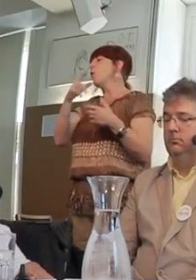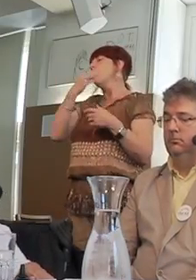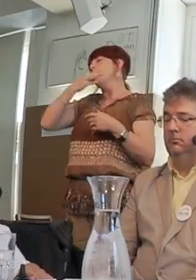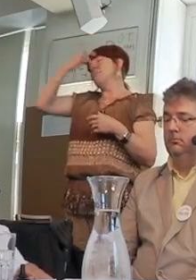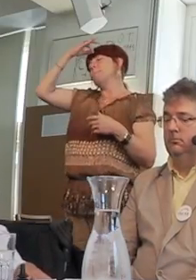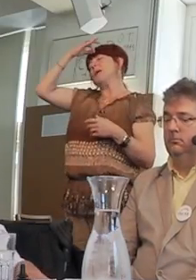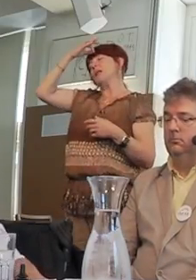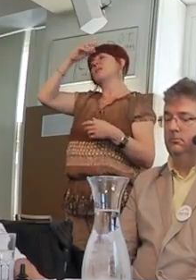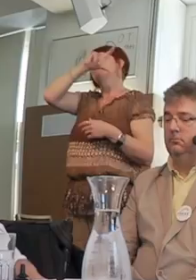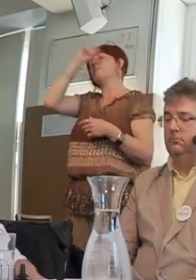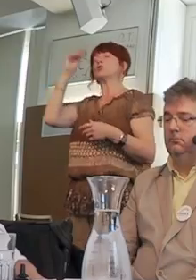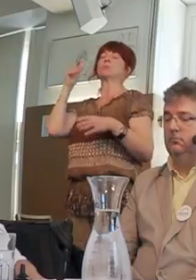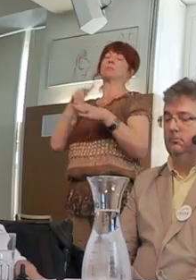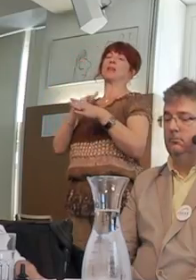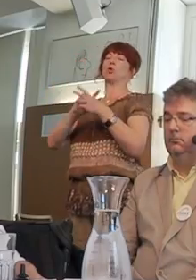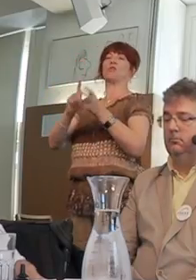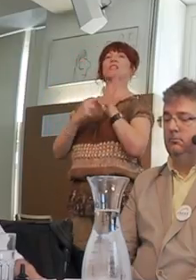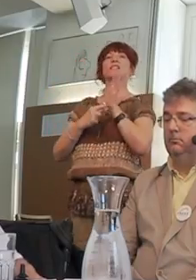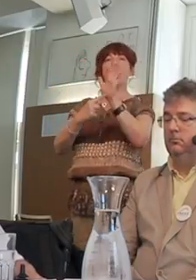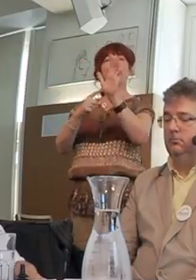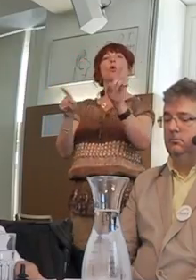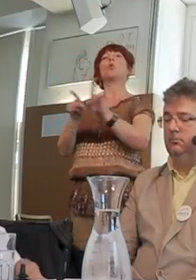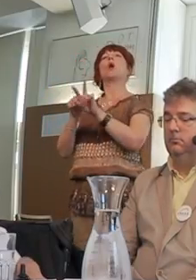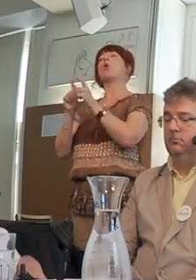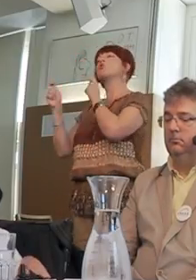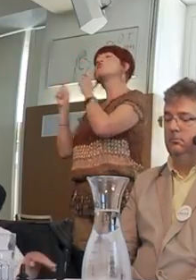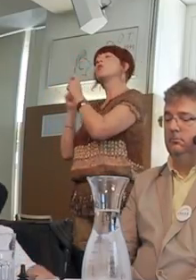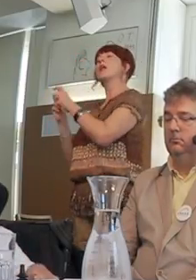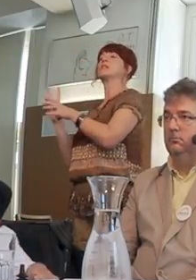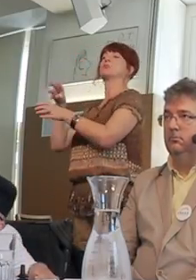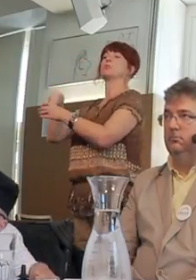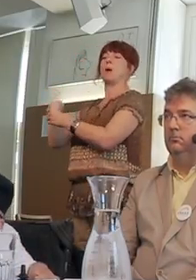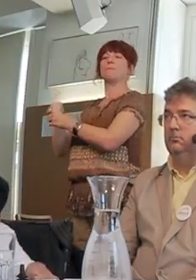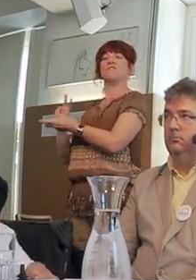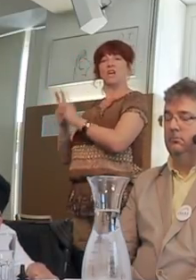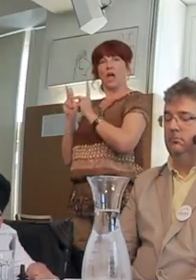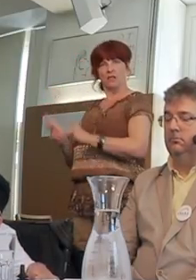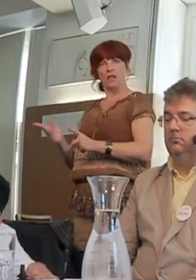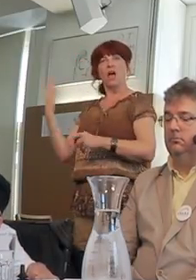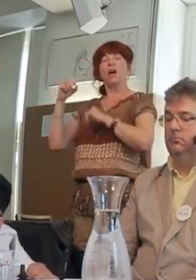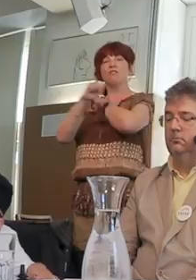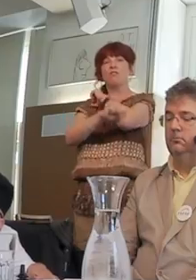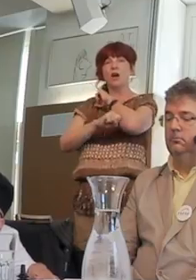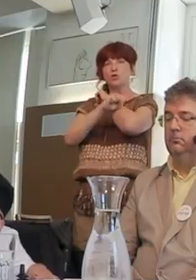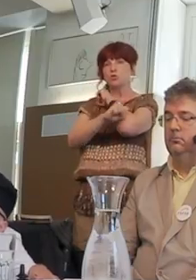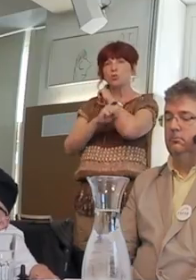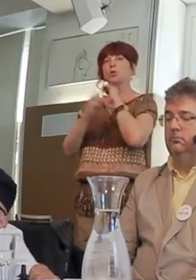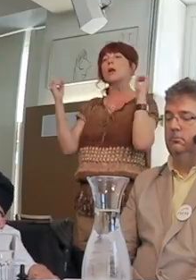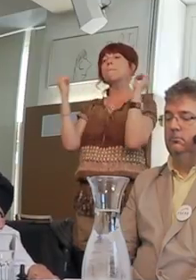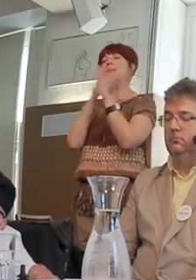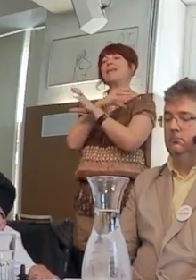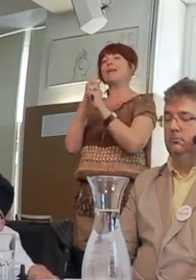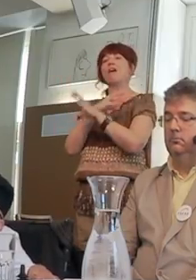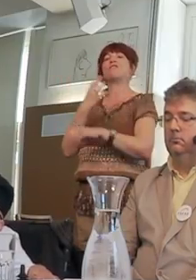von Menschen mit Behinderungen im Journalismus gesprochen haben, Konzepte erarbeitet haben. Es gab auch diese Studie von Mediafirst, die sicher schon